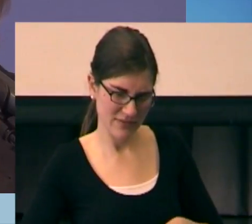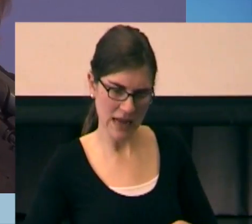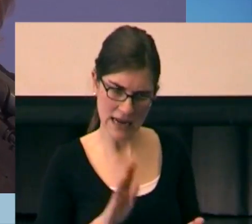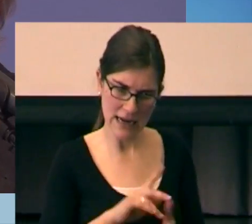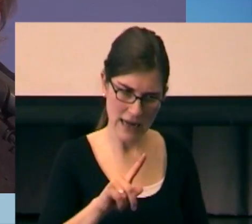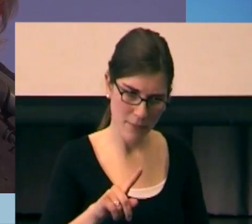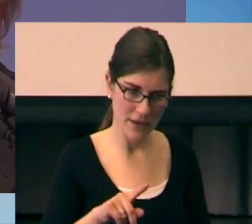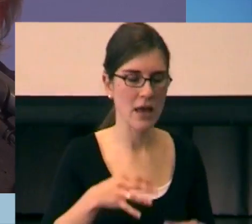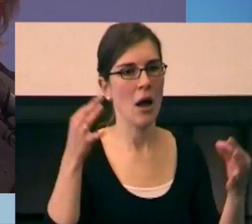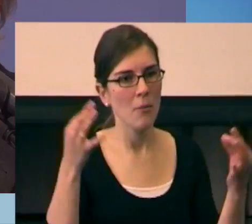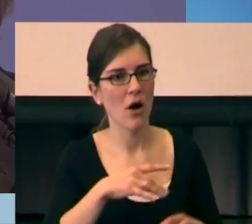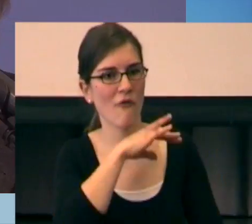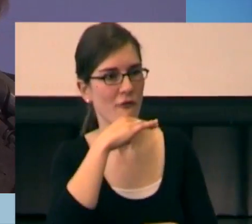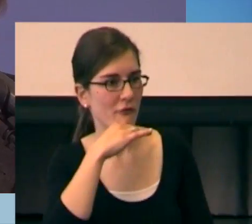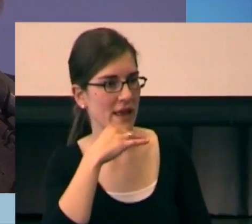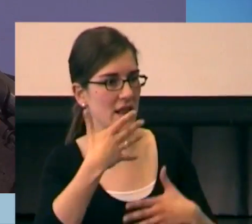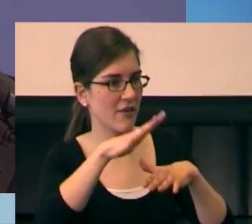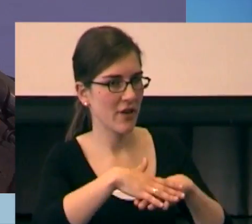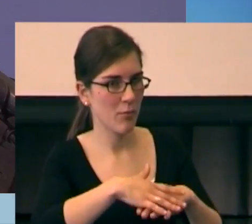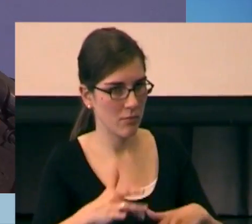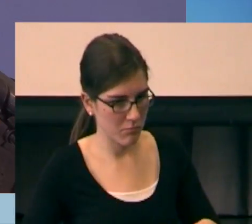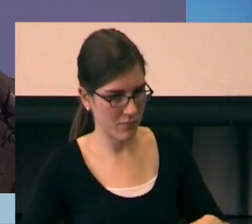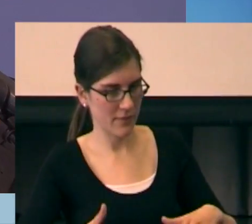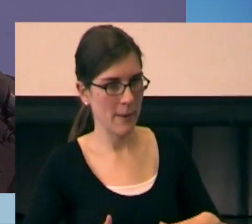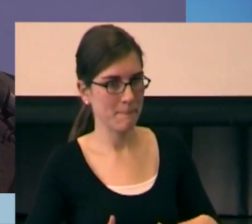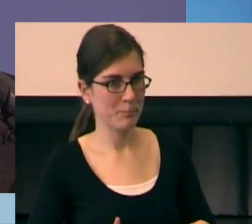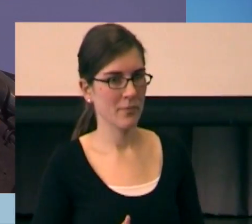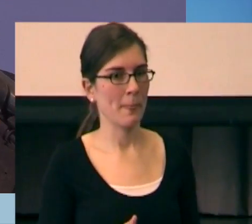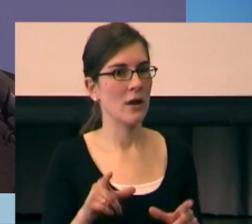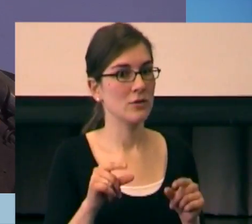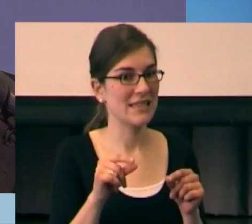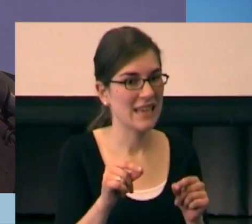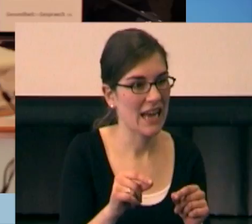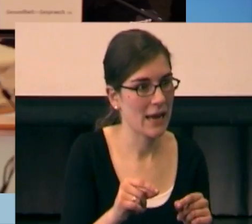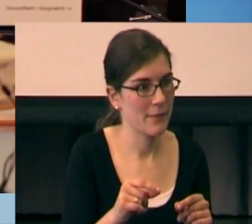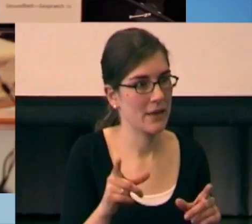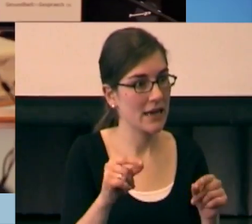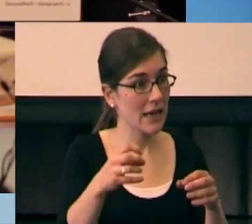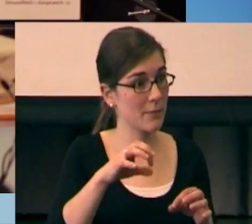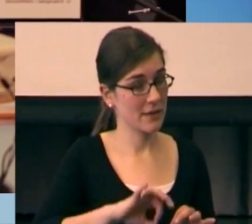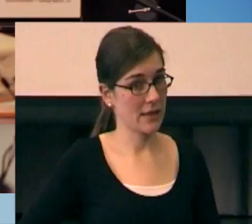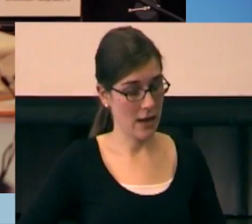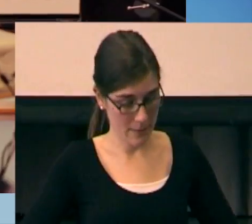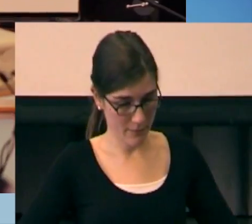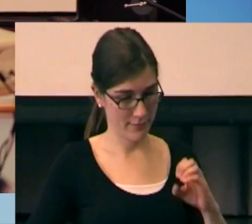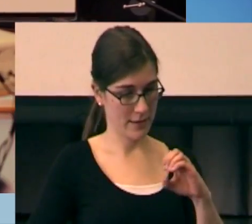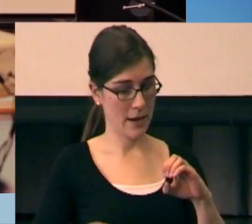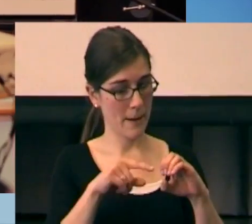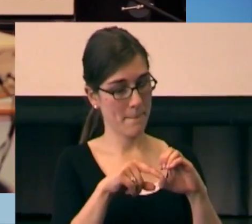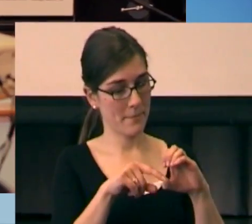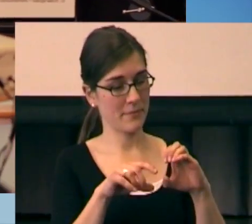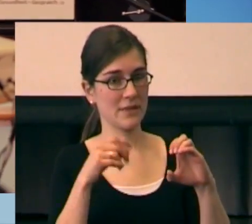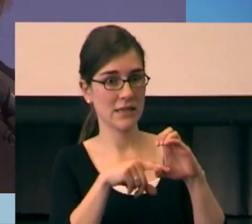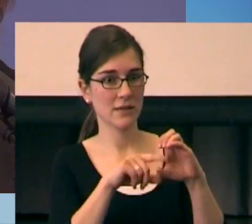haben wir natürlich ganz viel Gewebe. Nur die Krebszellen sitzen zumindest am Anfang meistens nicht im Inneren der Prostata, dort wo sie das Wasserlassen behindern,